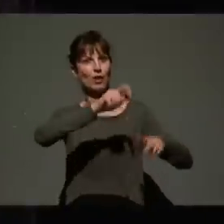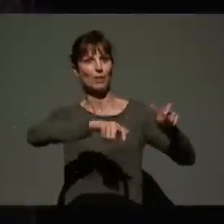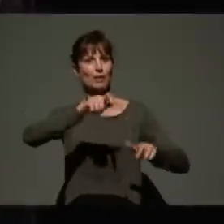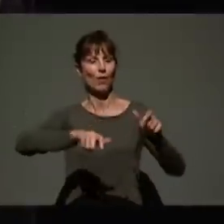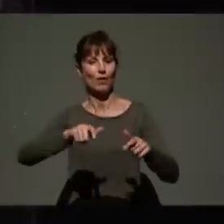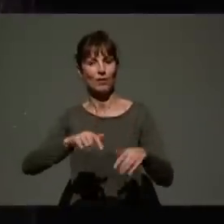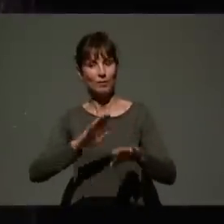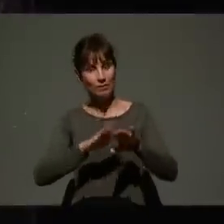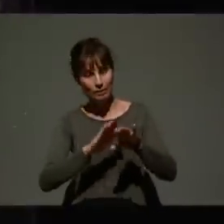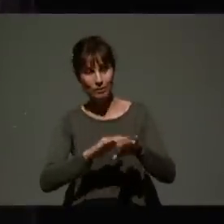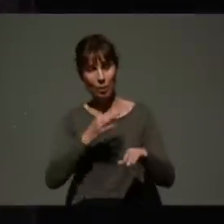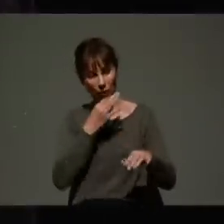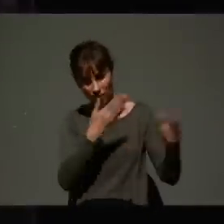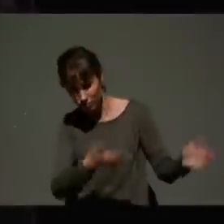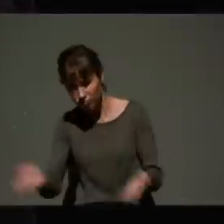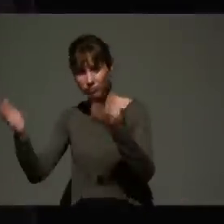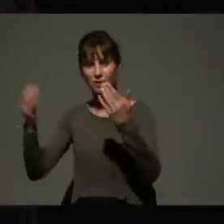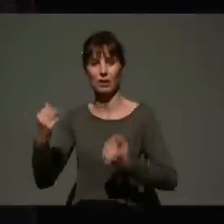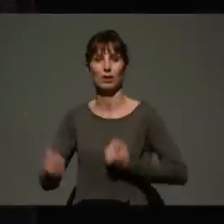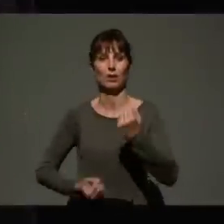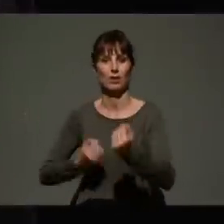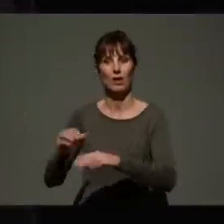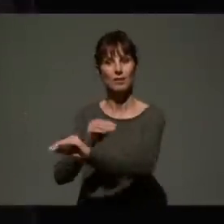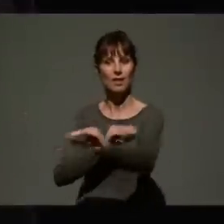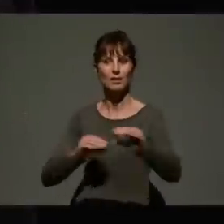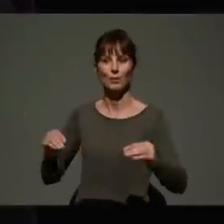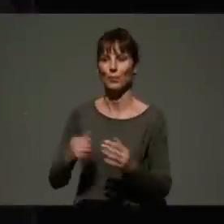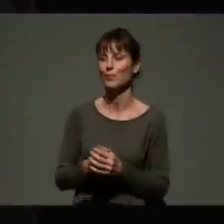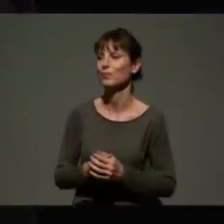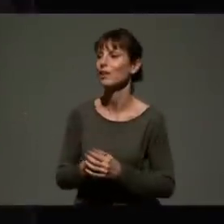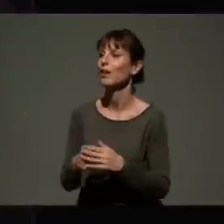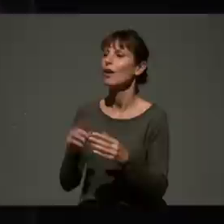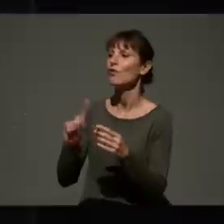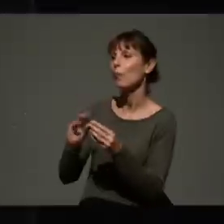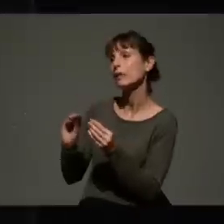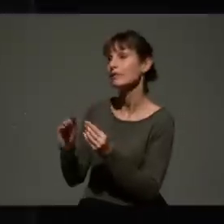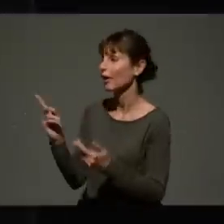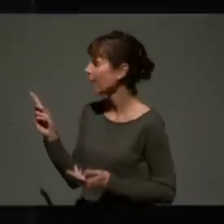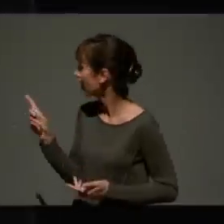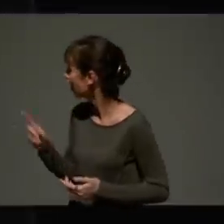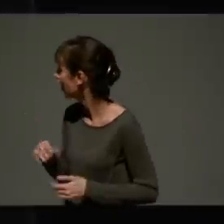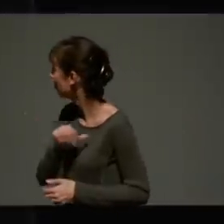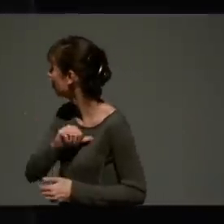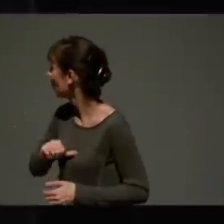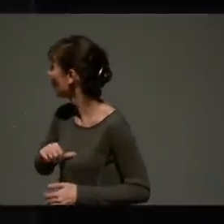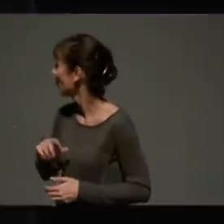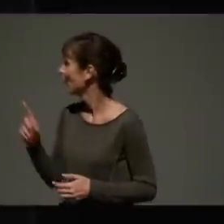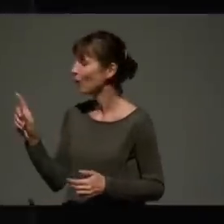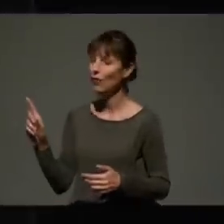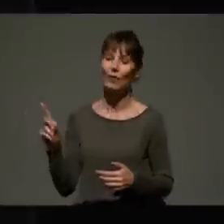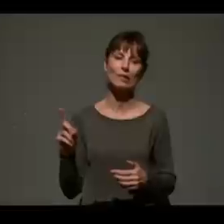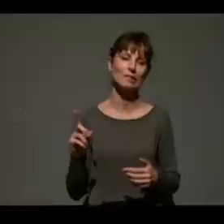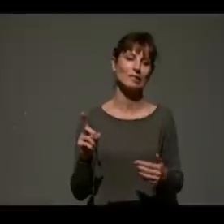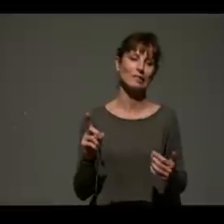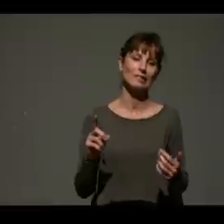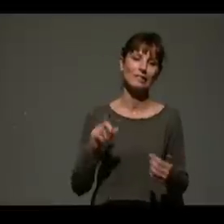qu'on essaye de leur faire profiter des installations. Il ne faut peut-être pas totalement exagérer. Et on n'est pas obligé de conseiller à cette